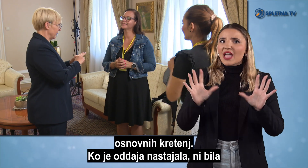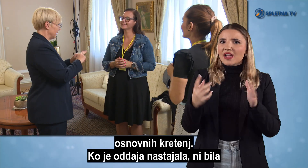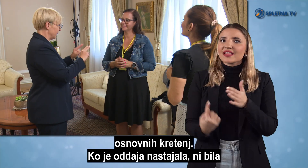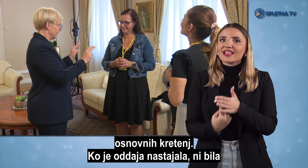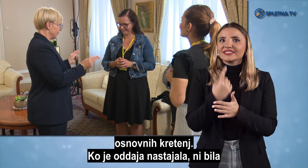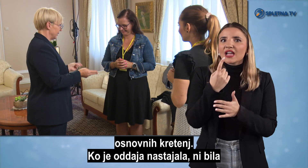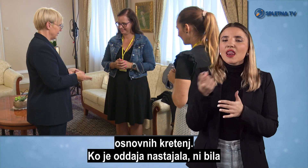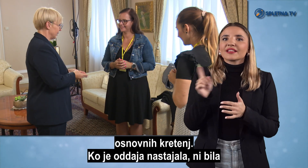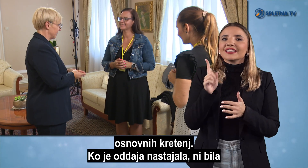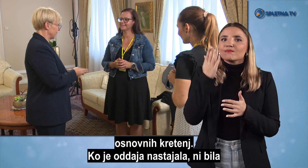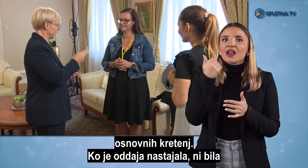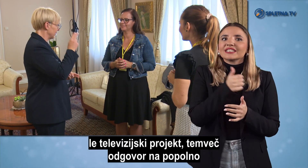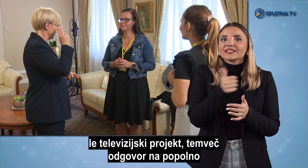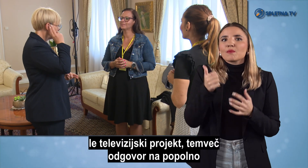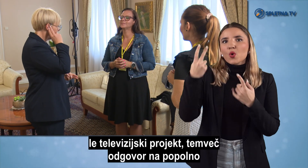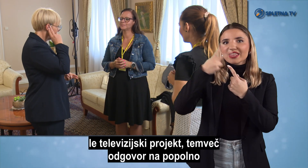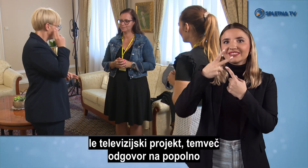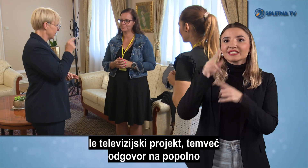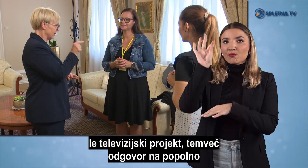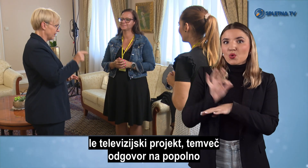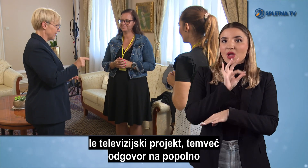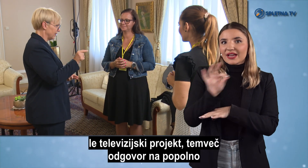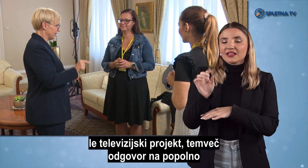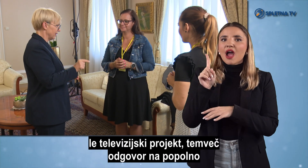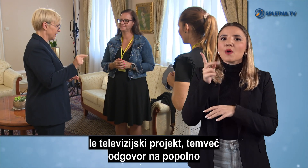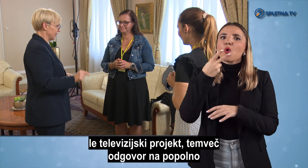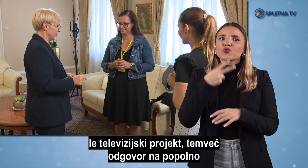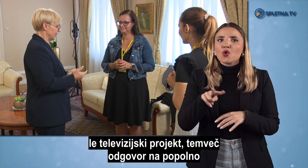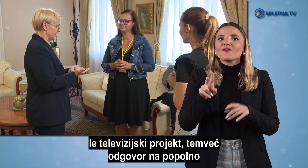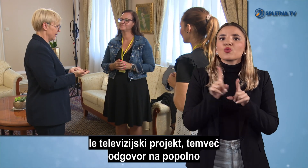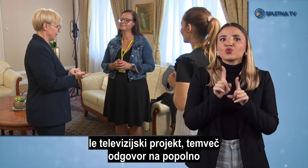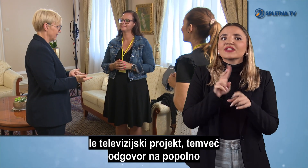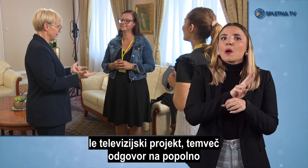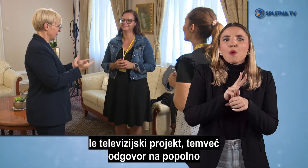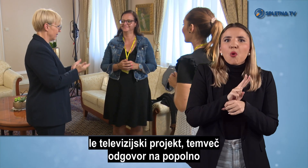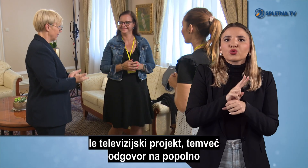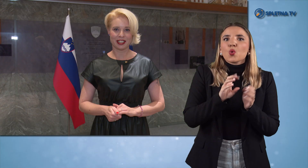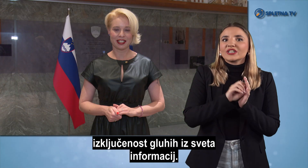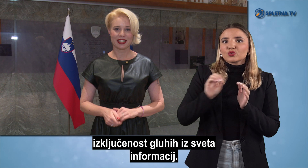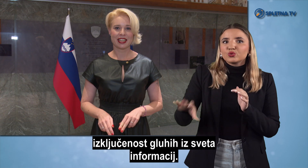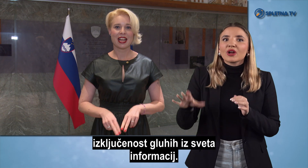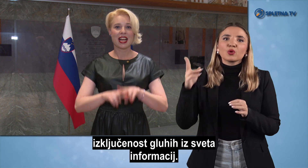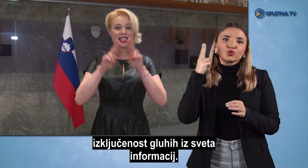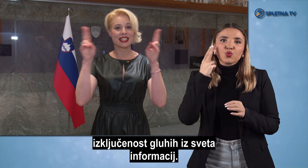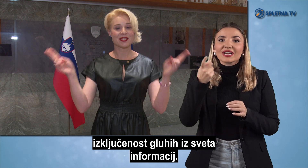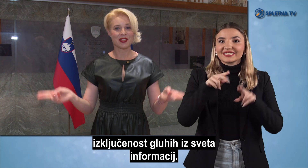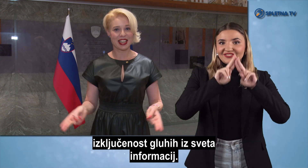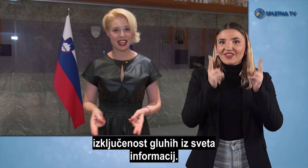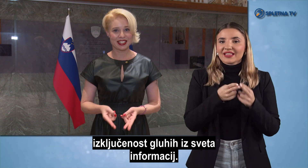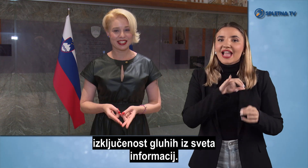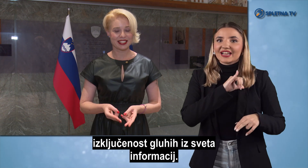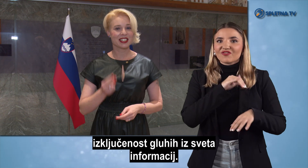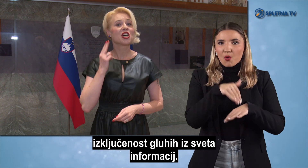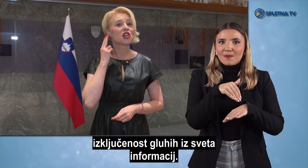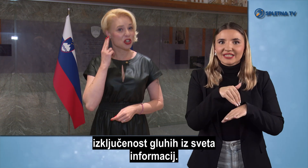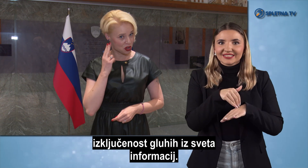Ko je oddaja nastajala, ni bila le televizijski projekt, temveč odgovor na popolno izključenost gluhih iz sveta informacij.